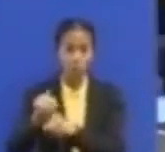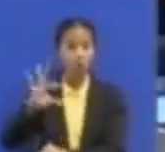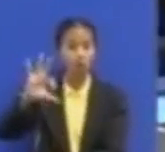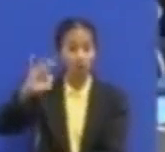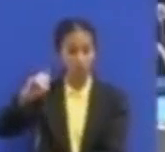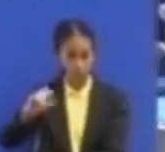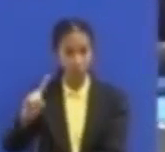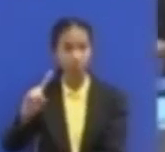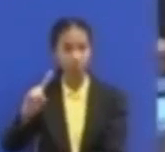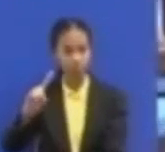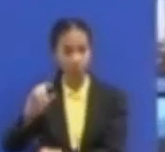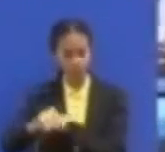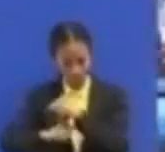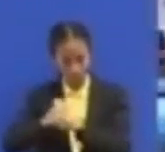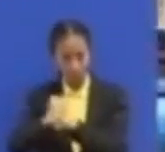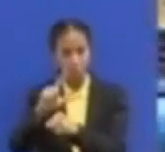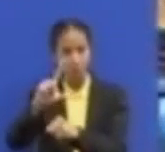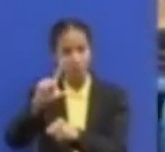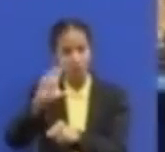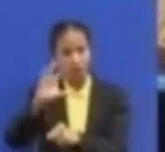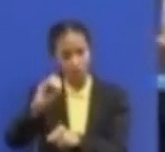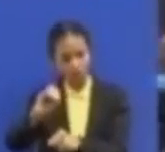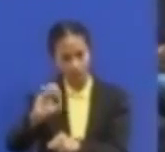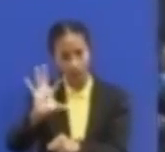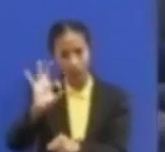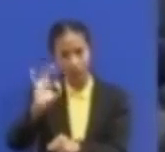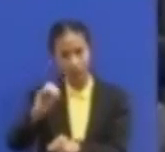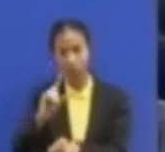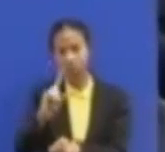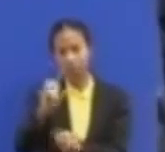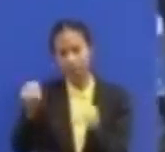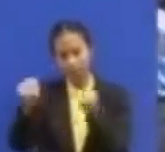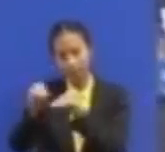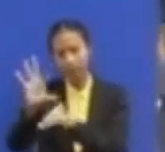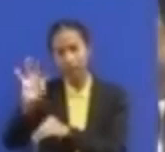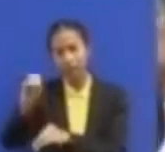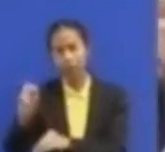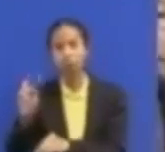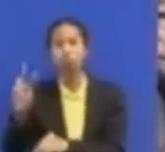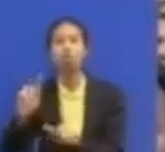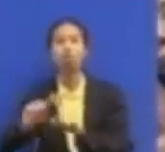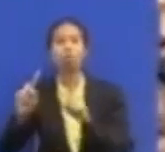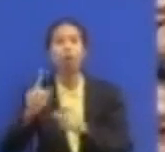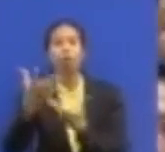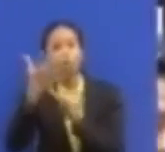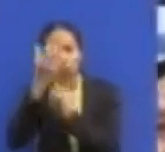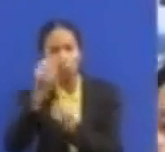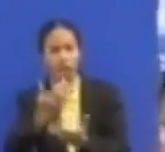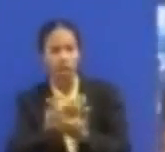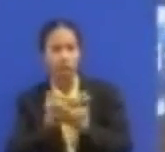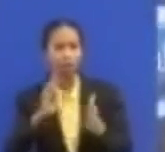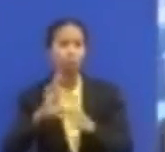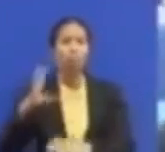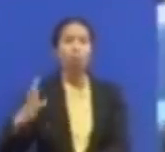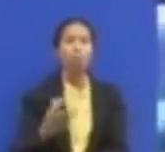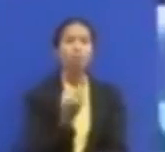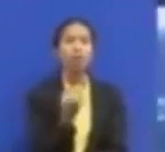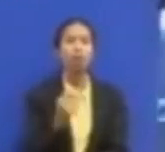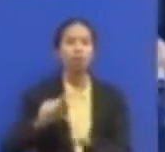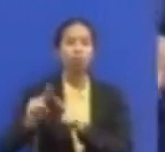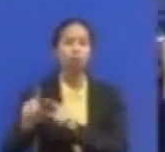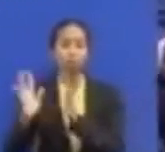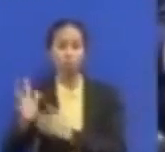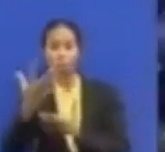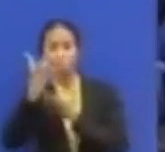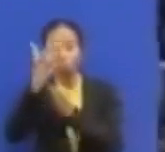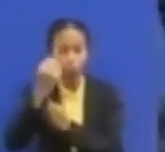91ปีนะฮะก็ขึ้น92แล้วแต่ว่ายังมีใจรักในส่วนของการบ้านการเมืองก็จะเห็นจากภาพนะครับทุกคนก็ให้ความสนใจท่